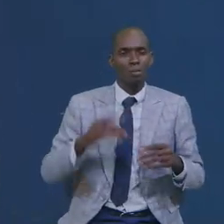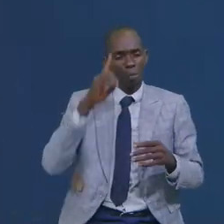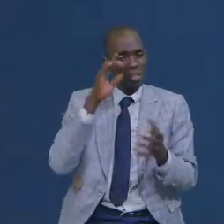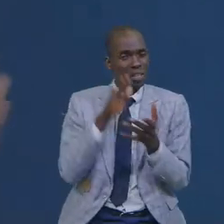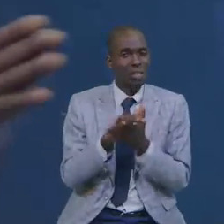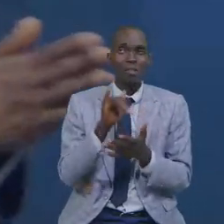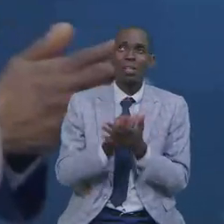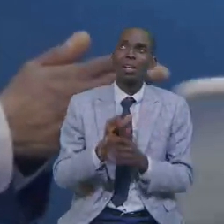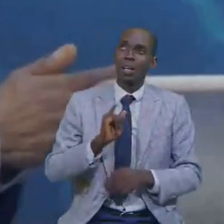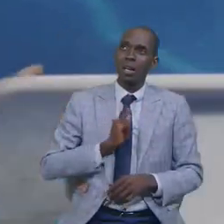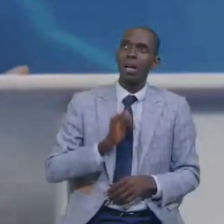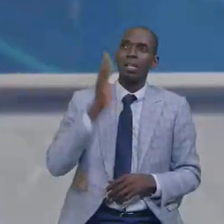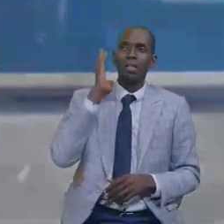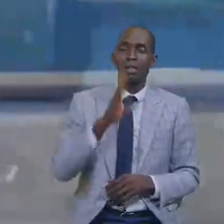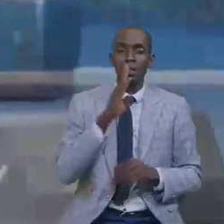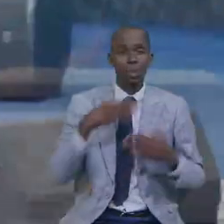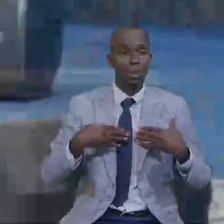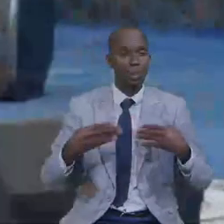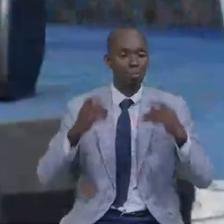je serai guéri instantanément